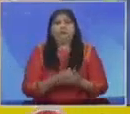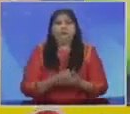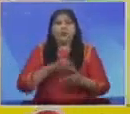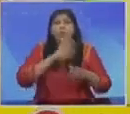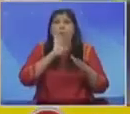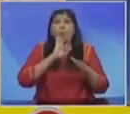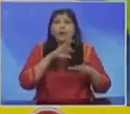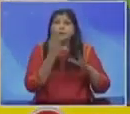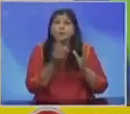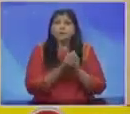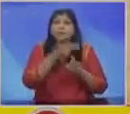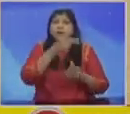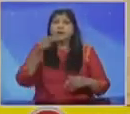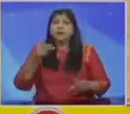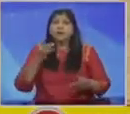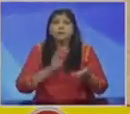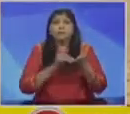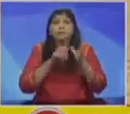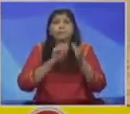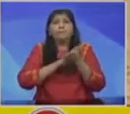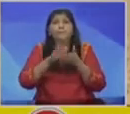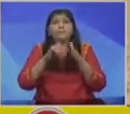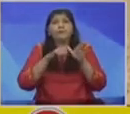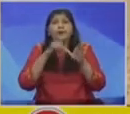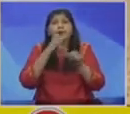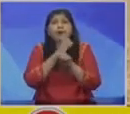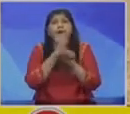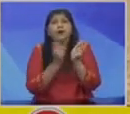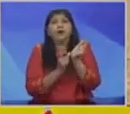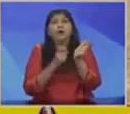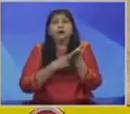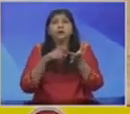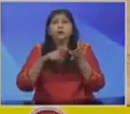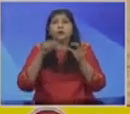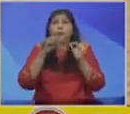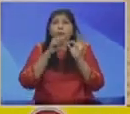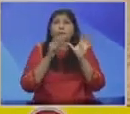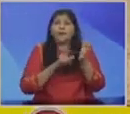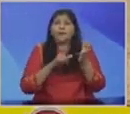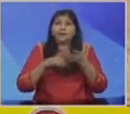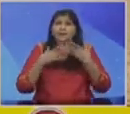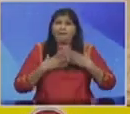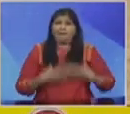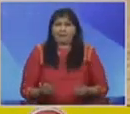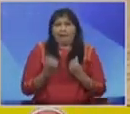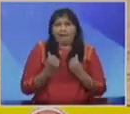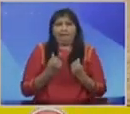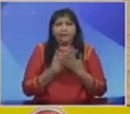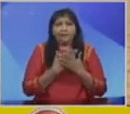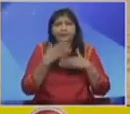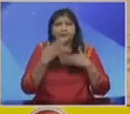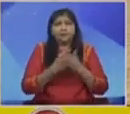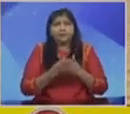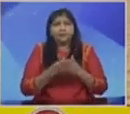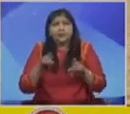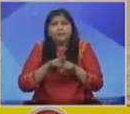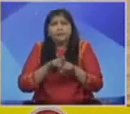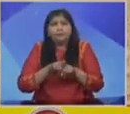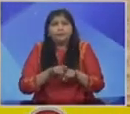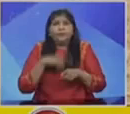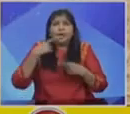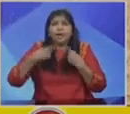का नाम महागुरु बटालियन है। इसमें फिजिकल फिटनेस से लेकर इंटरव्यूज